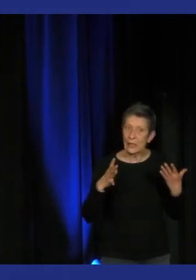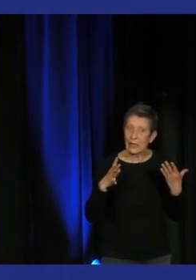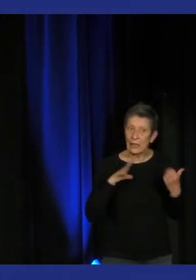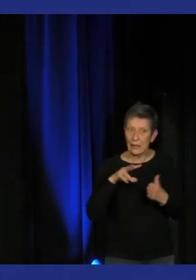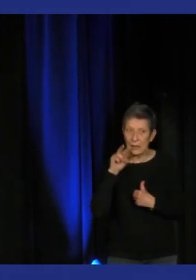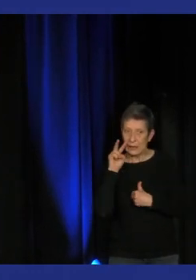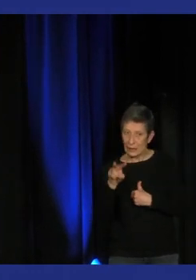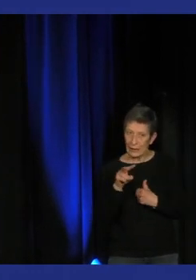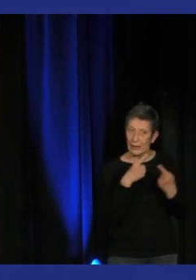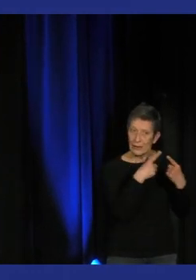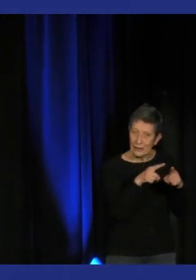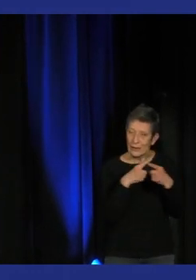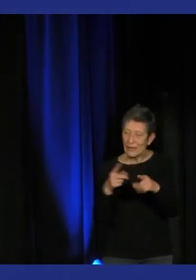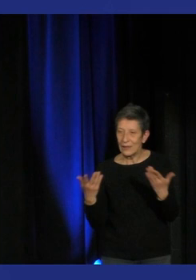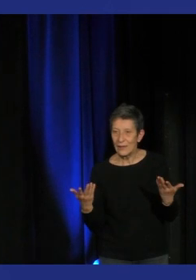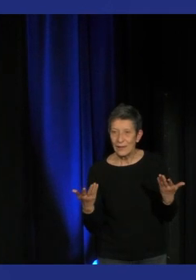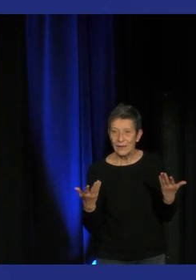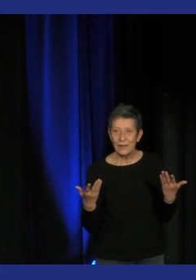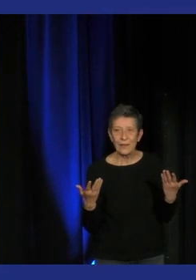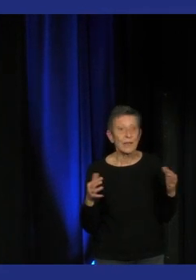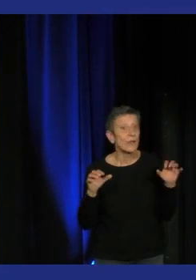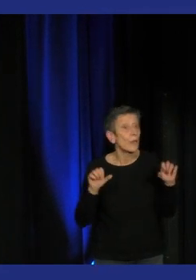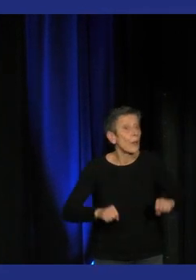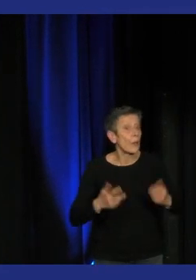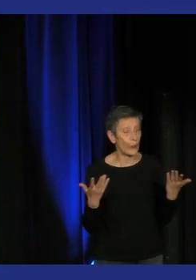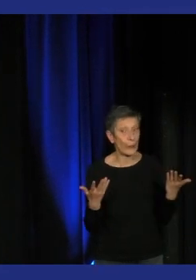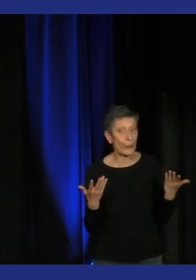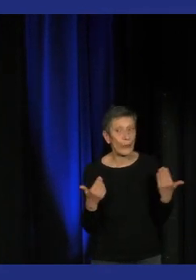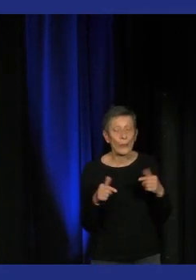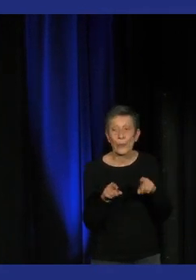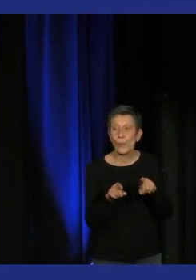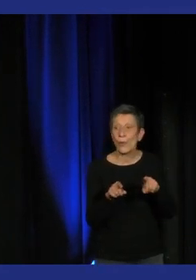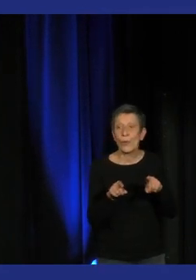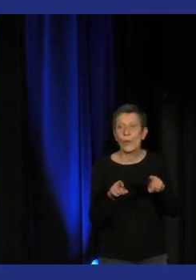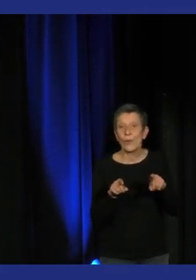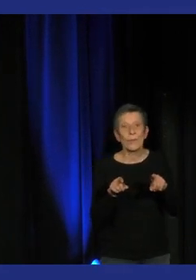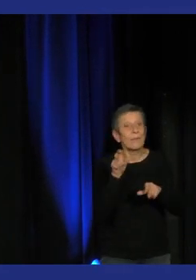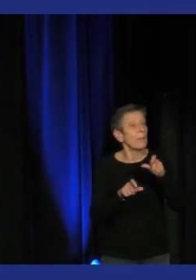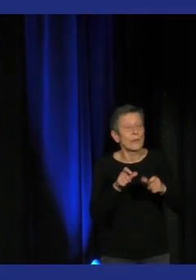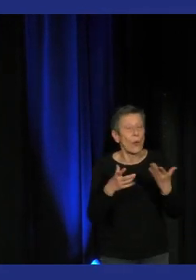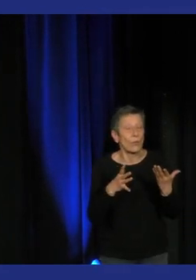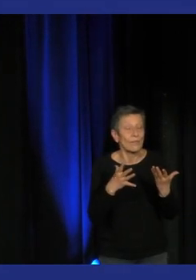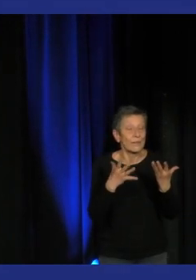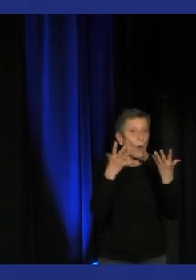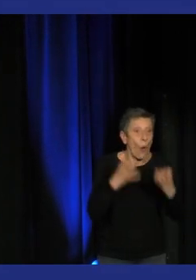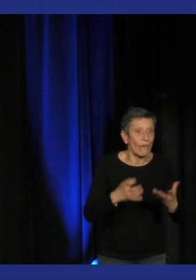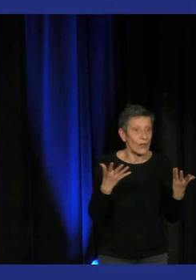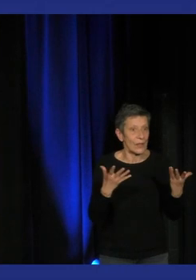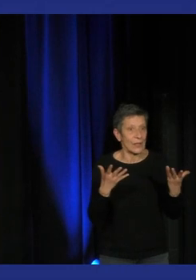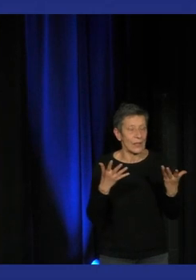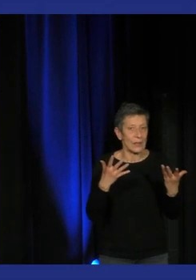Il peut y avoir une volonté d'unifier le concept de handicap, mais c'est vrai